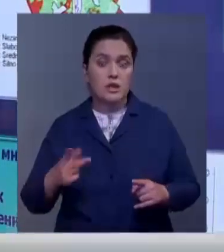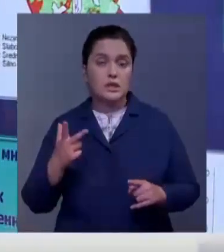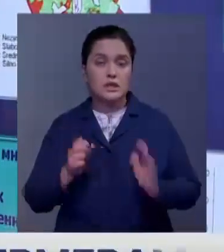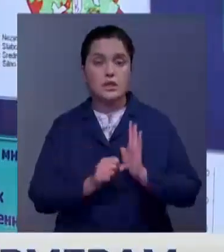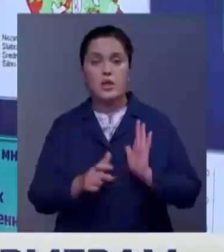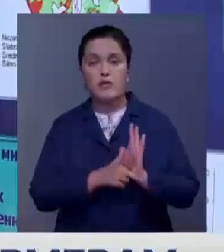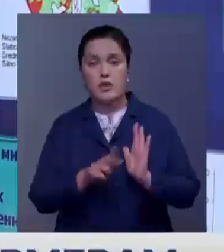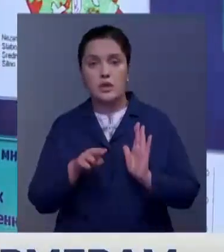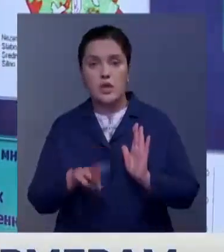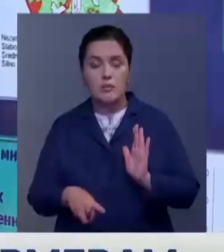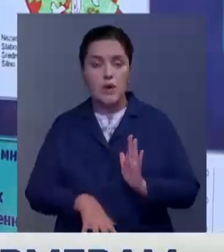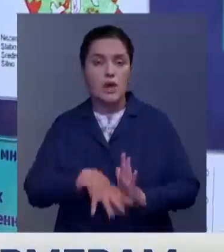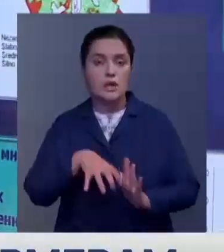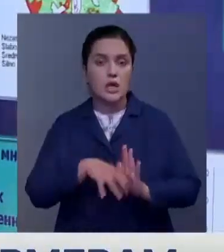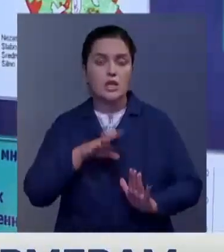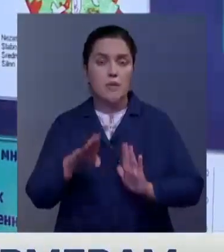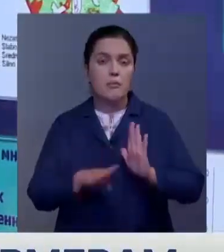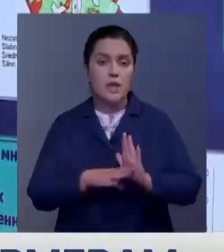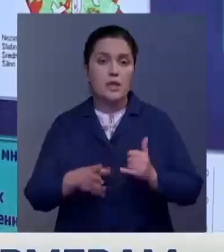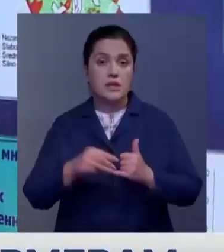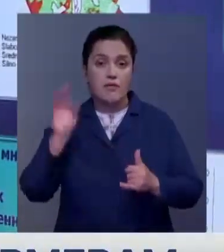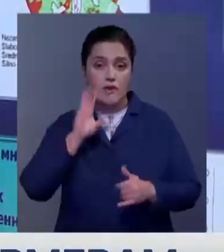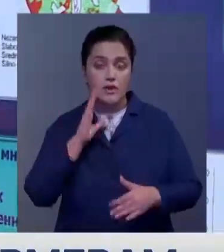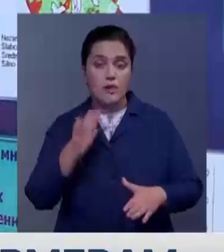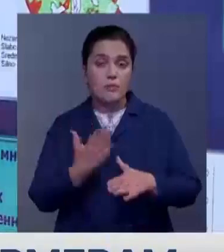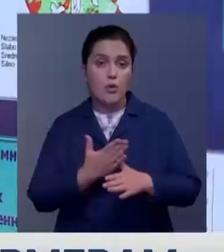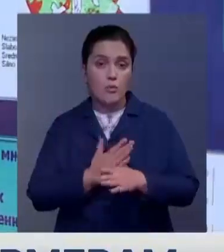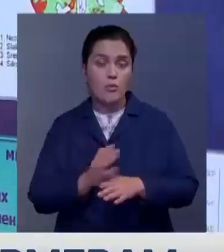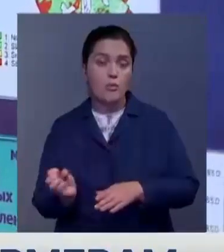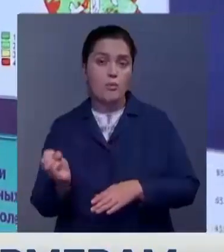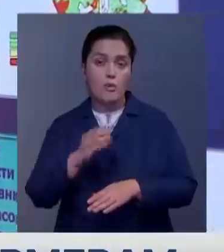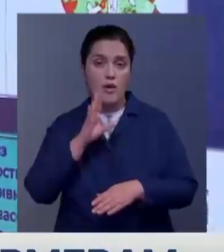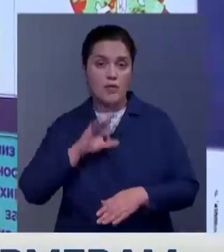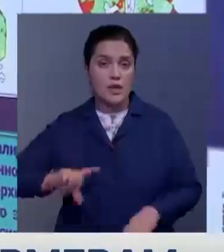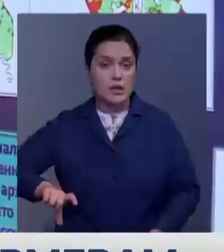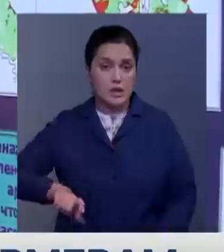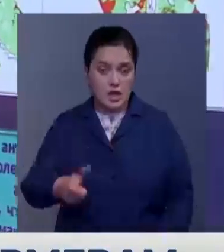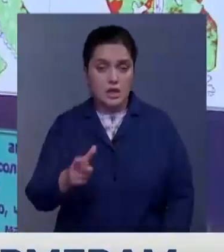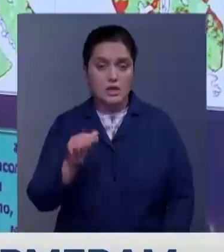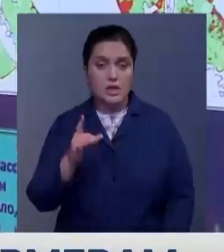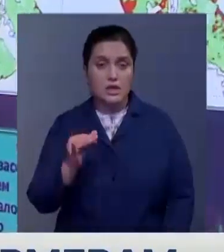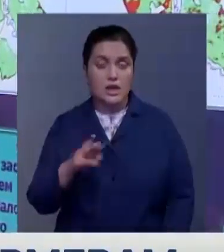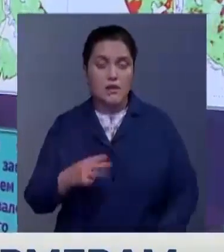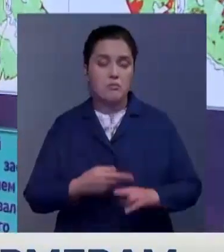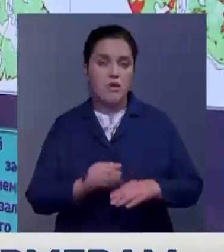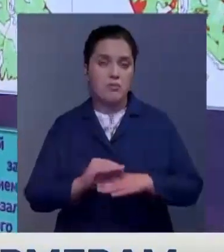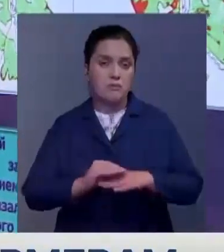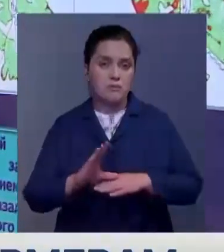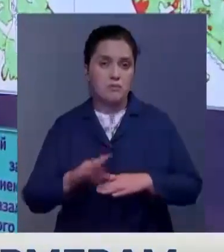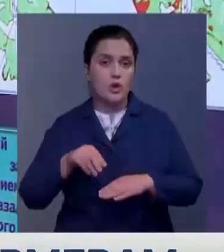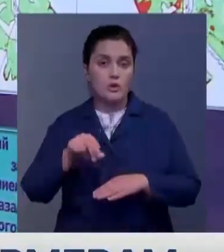Она откачивала подземные воды и с помощью коллекторов сливала их в реку Сырдарью, что не позволяло накапливанию